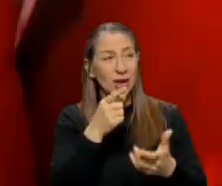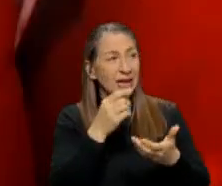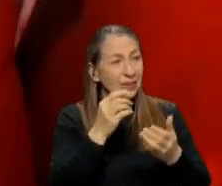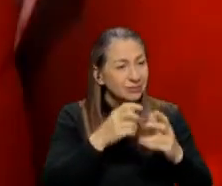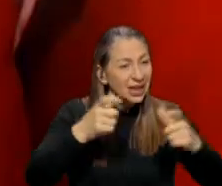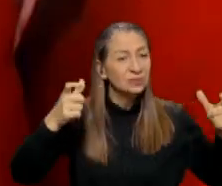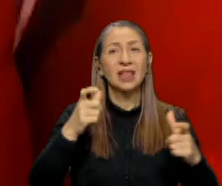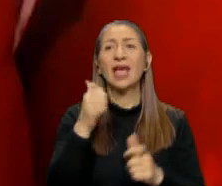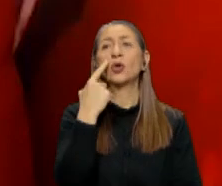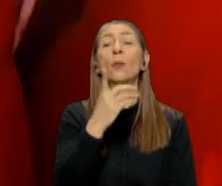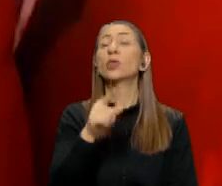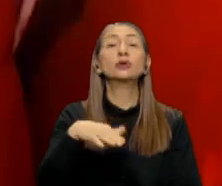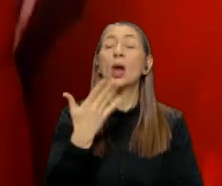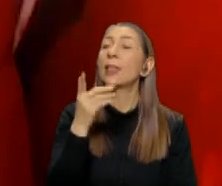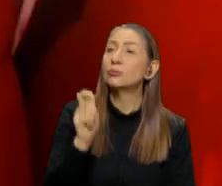değer görmüyor